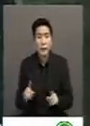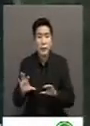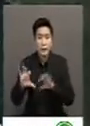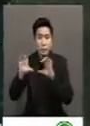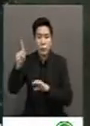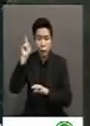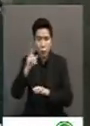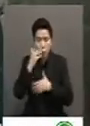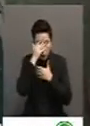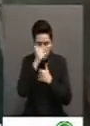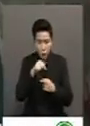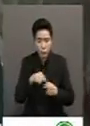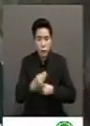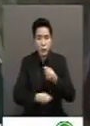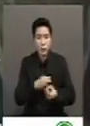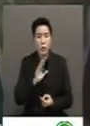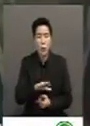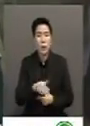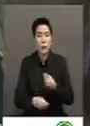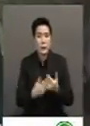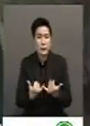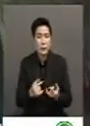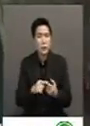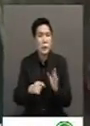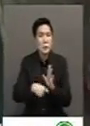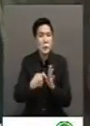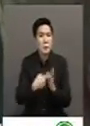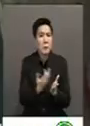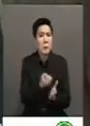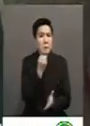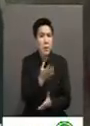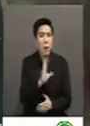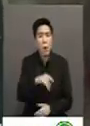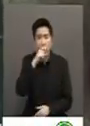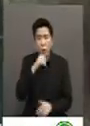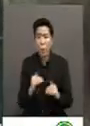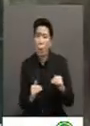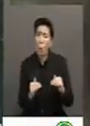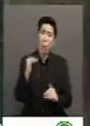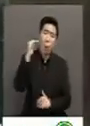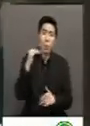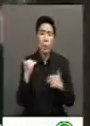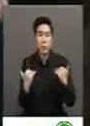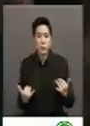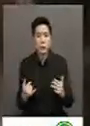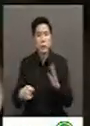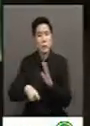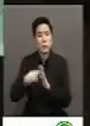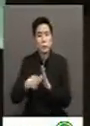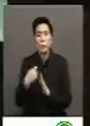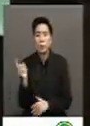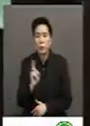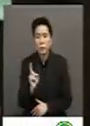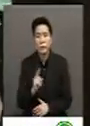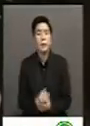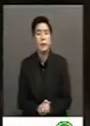าสนใจกลไกตลาดของทุเรียนว่าสาเหตุที่ราคาทุเรียนในประเทศสูงขึ้นมากขนาดนี้มาจากสาเหตุอะ